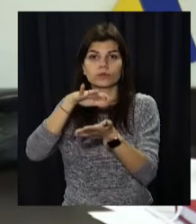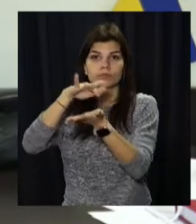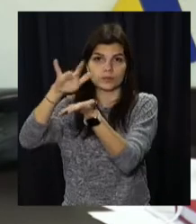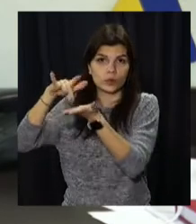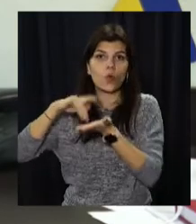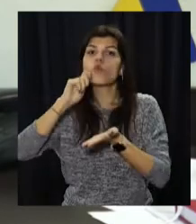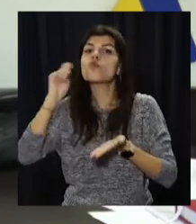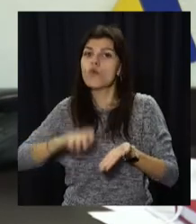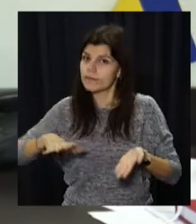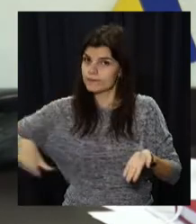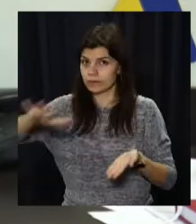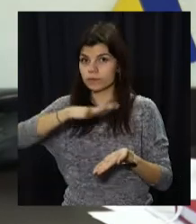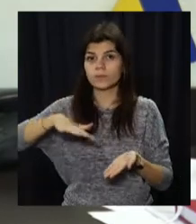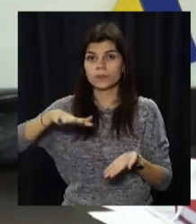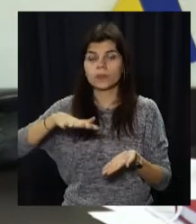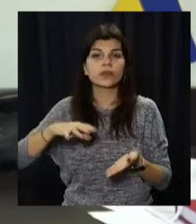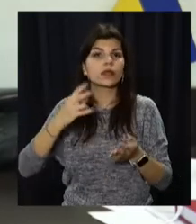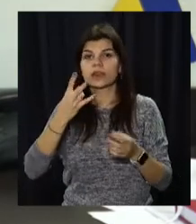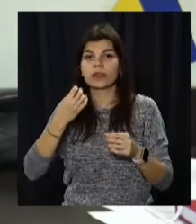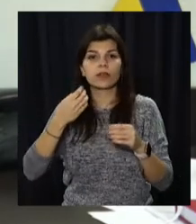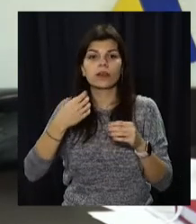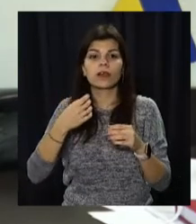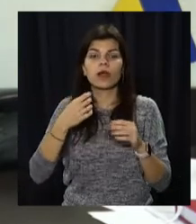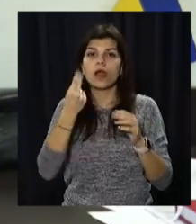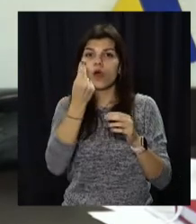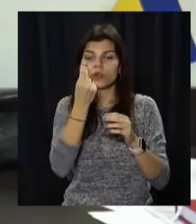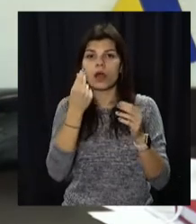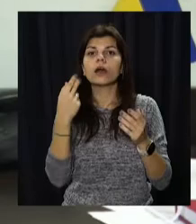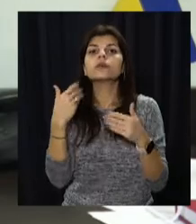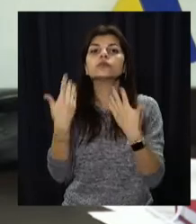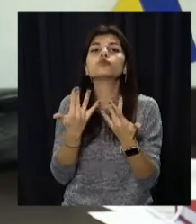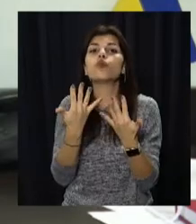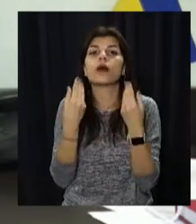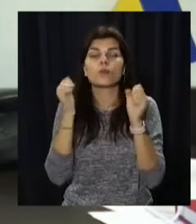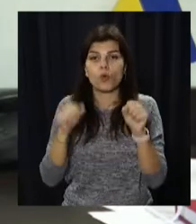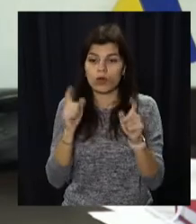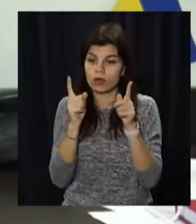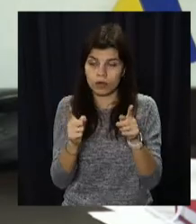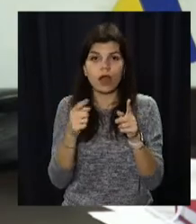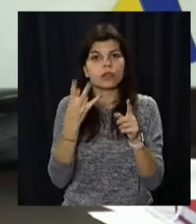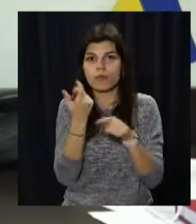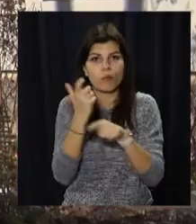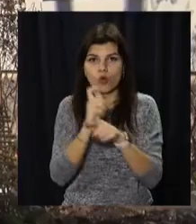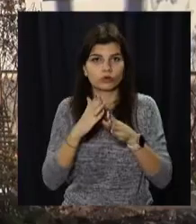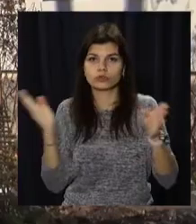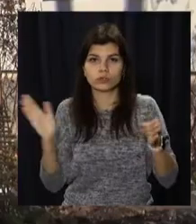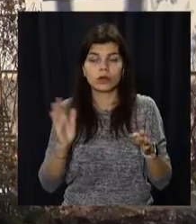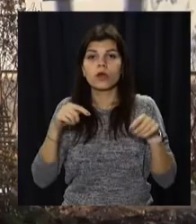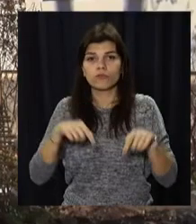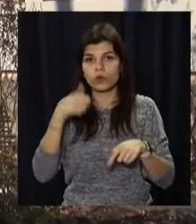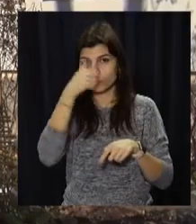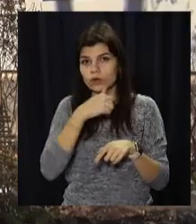пункті України, не виходячи за ту суму, яка передбачена законом на купівлю такого житла. Цьогоріч